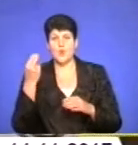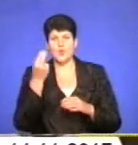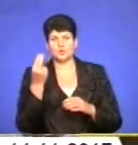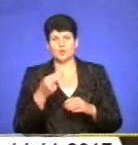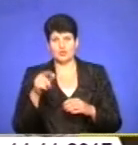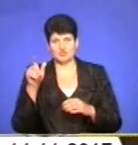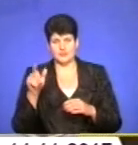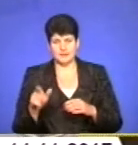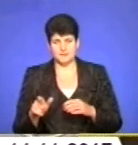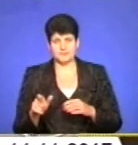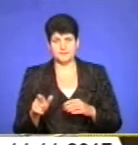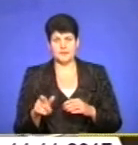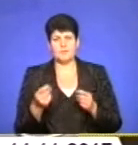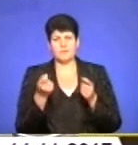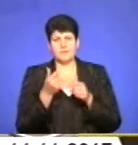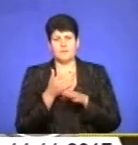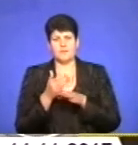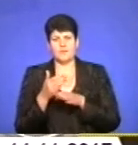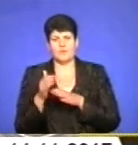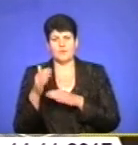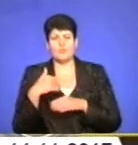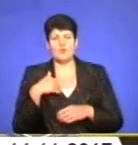мої мрії,